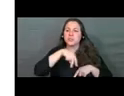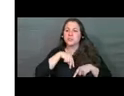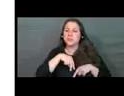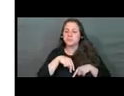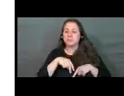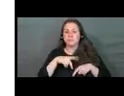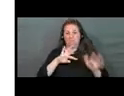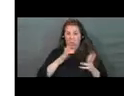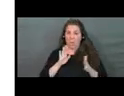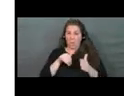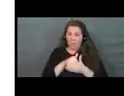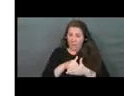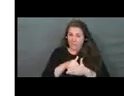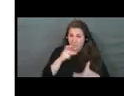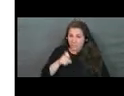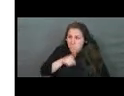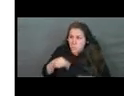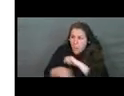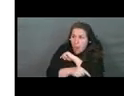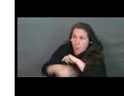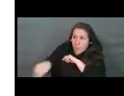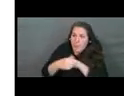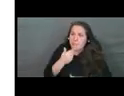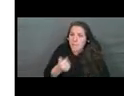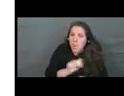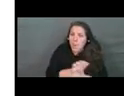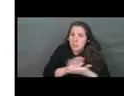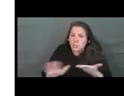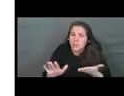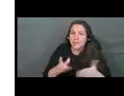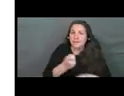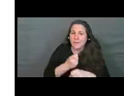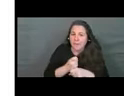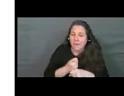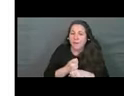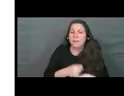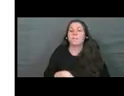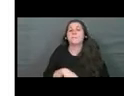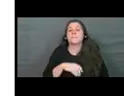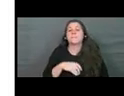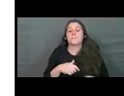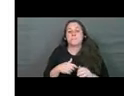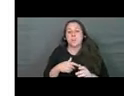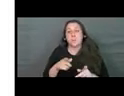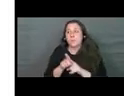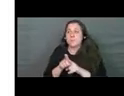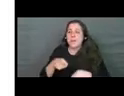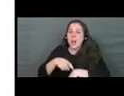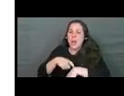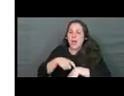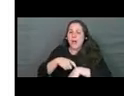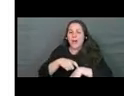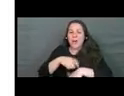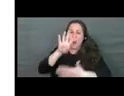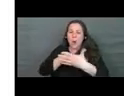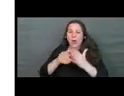faut s'assurer que nos employés gardent une bonne hygiène de travail. Par exemple, ben, d'arrêter quand c'est le temps. Tu es supposé travailler